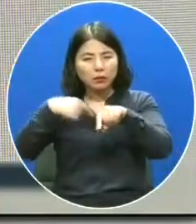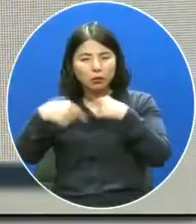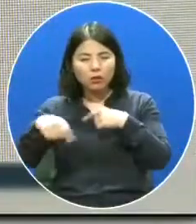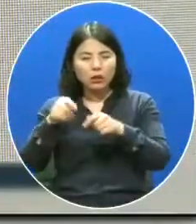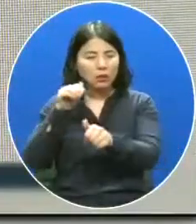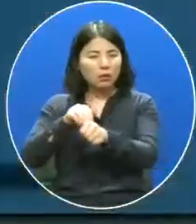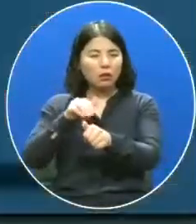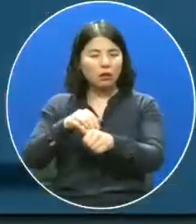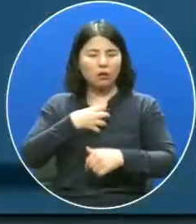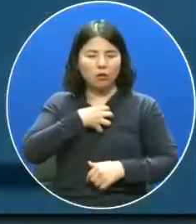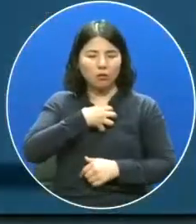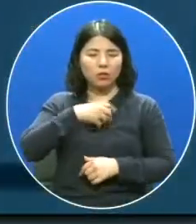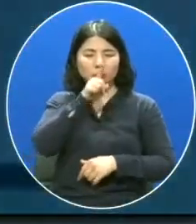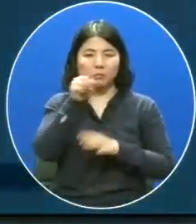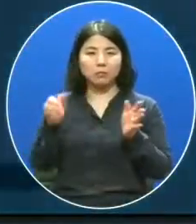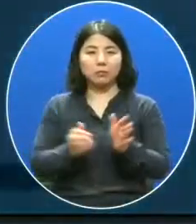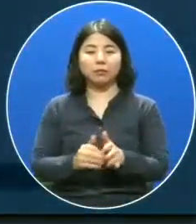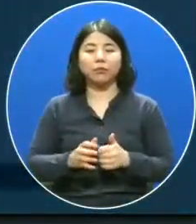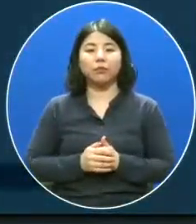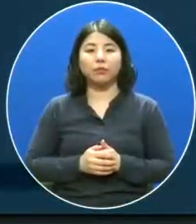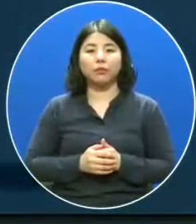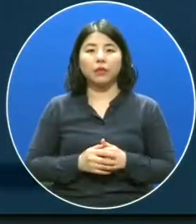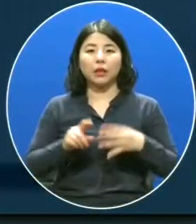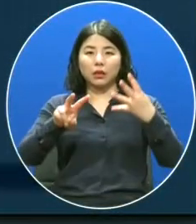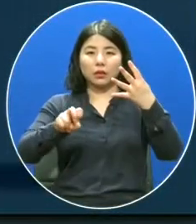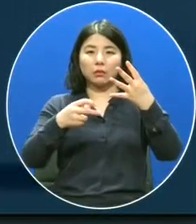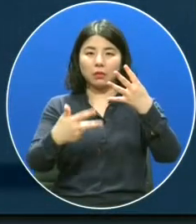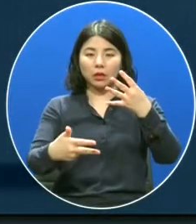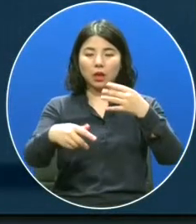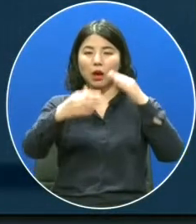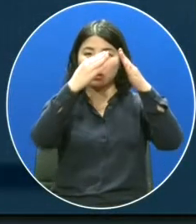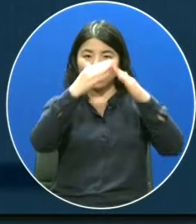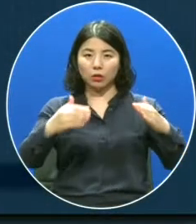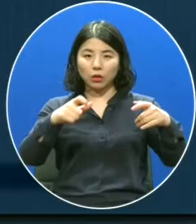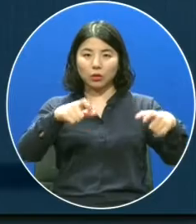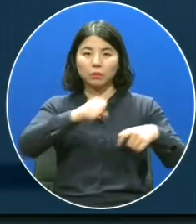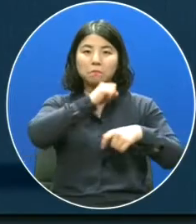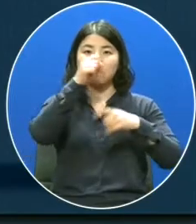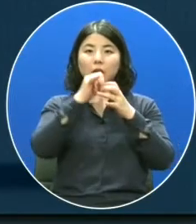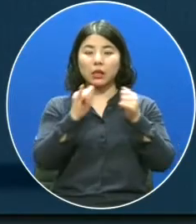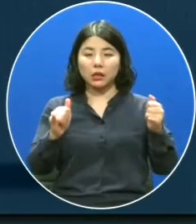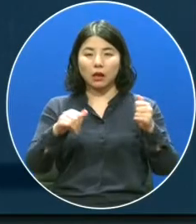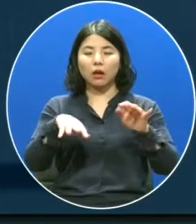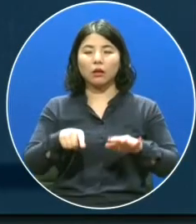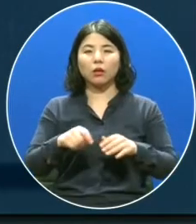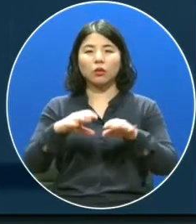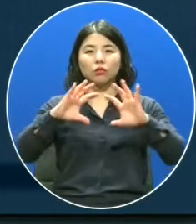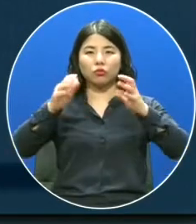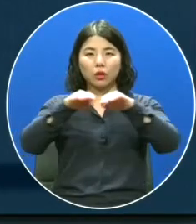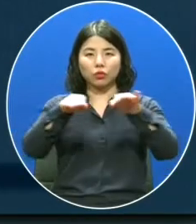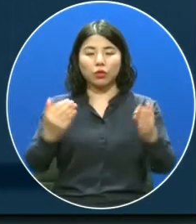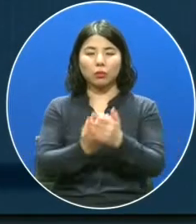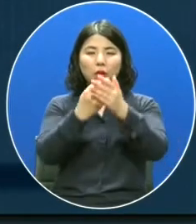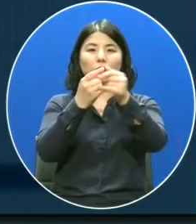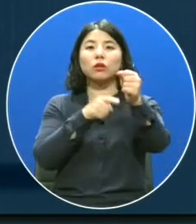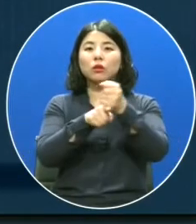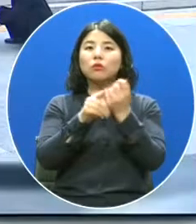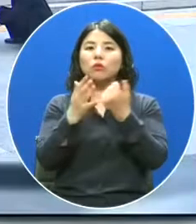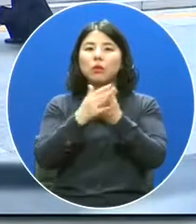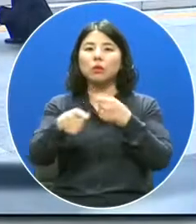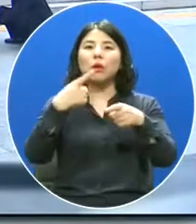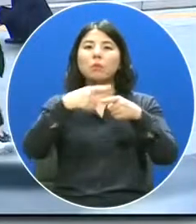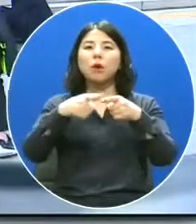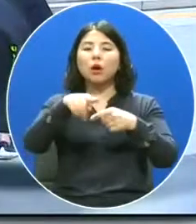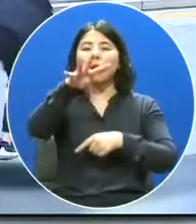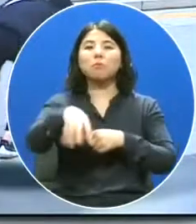입김이라고 지적했습니다. 27일에는 호남 지역 국회의원 당선인들이 국가 균형 발전을 이유로 평가